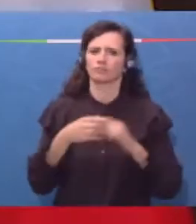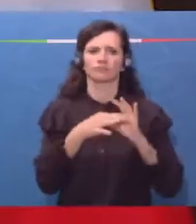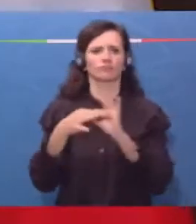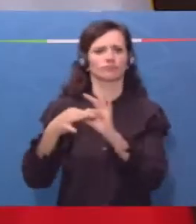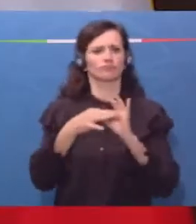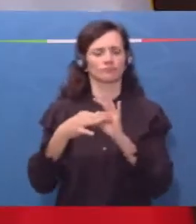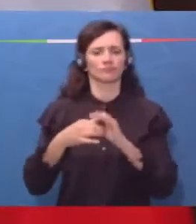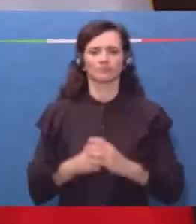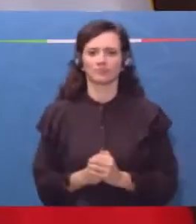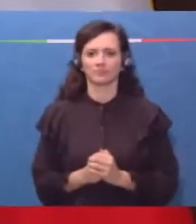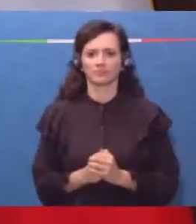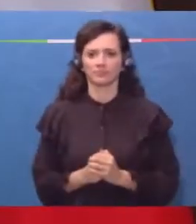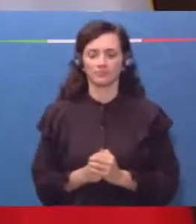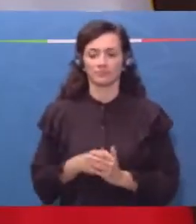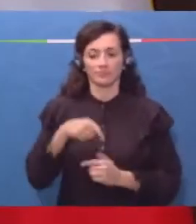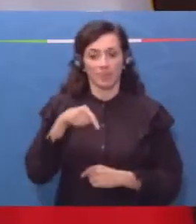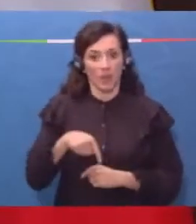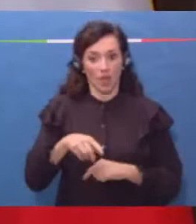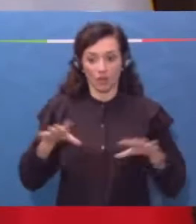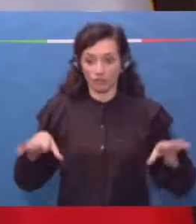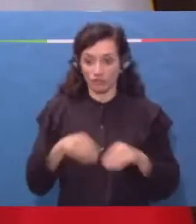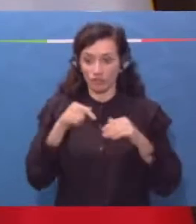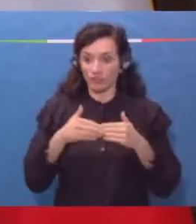Da oggi siamo ancora più vicini.